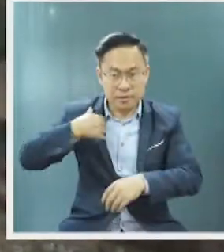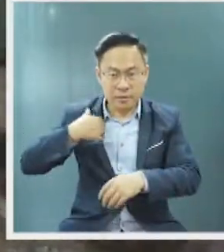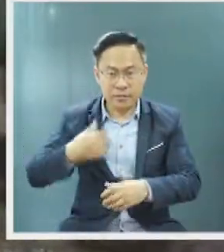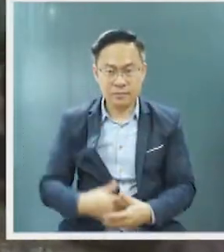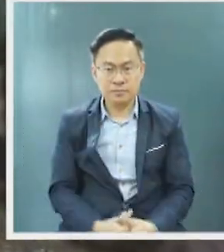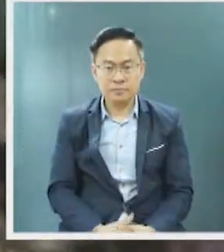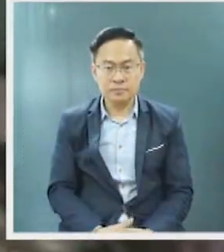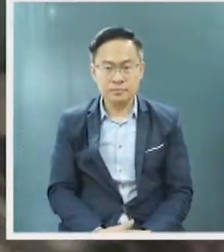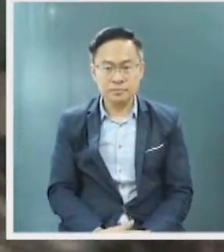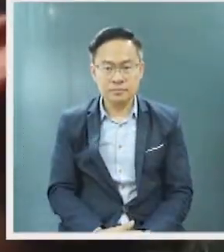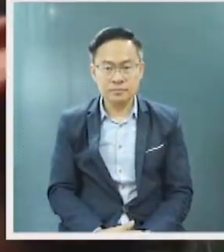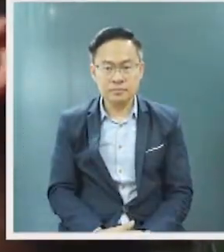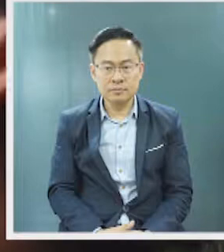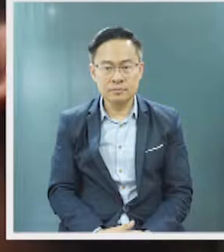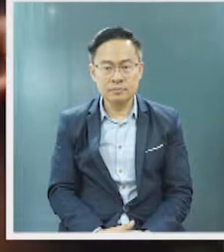กำลังไหลนะ